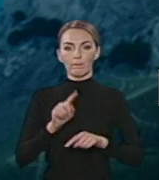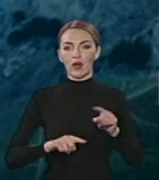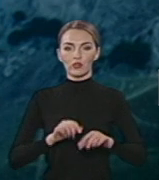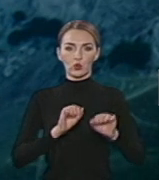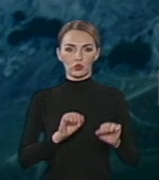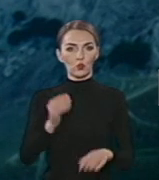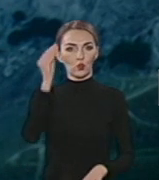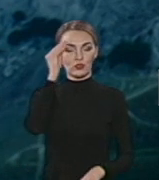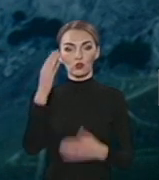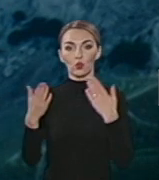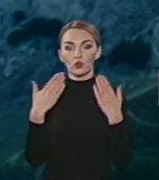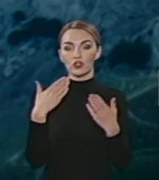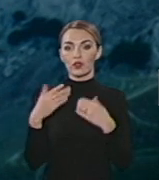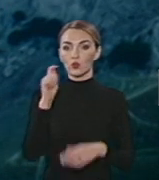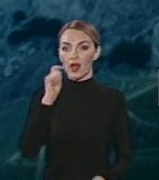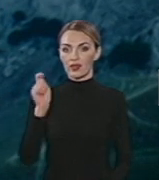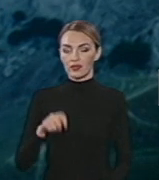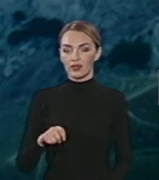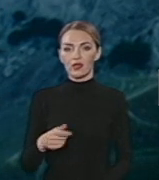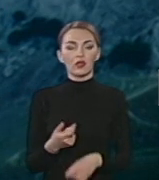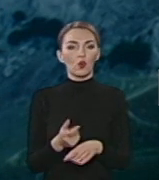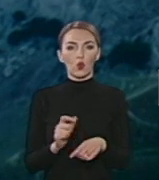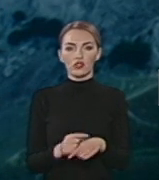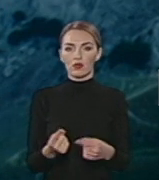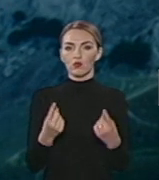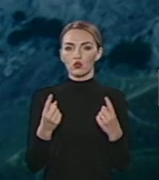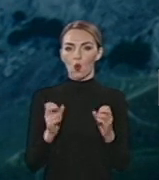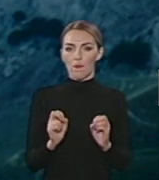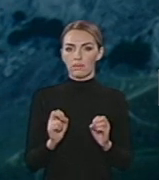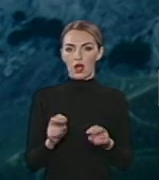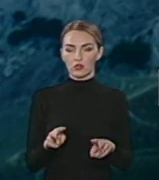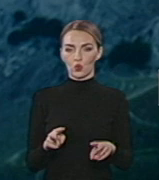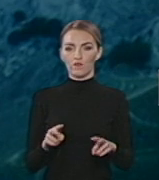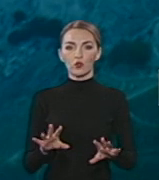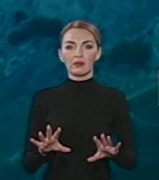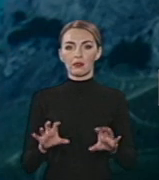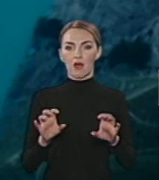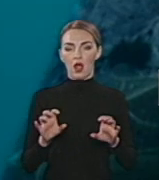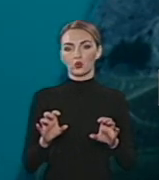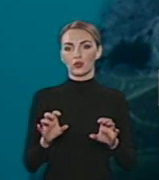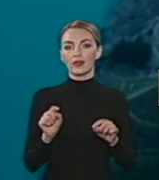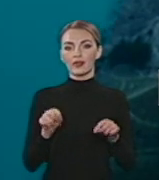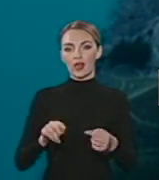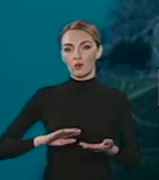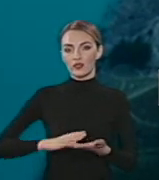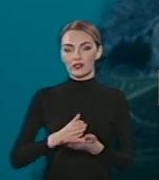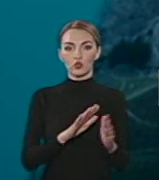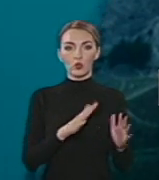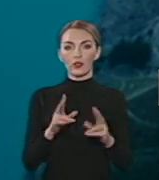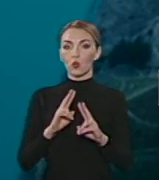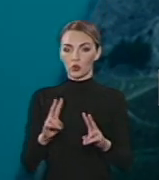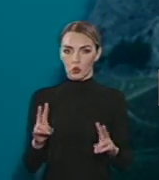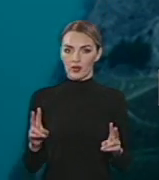Украине. Они с очень большой опаской и настороженностью воспринимают те политические события,